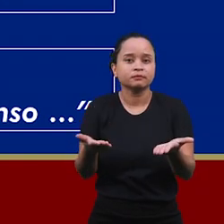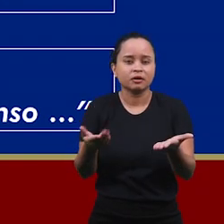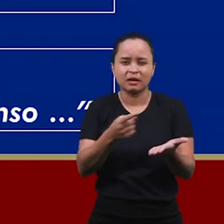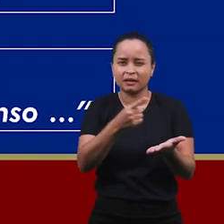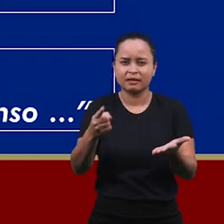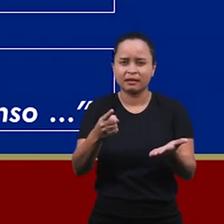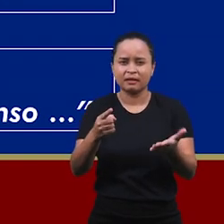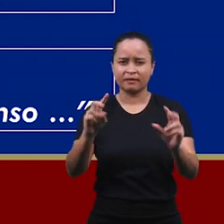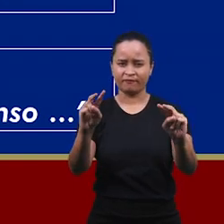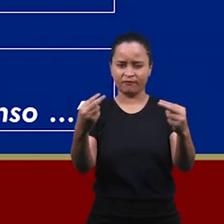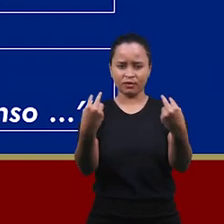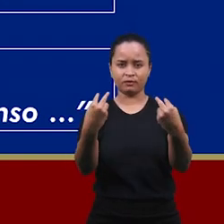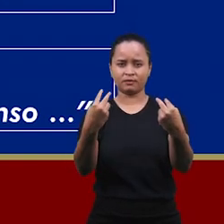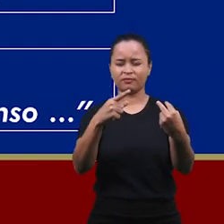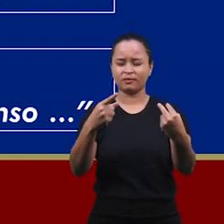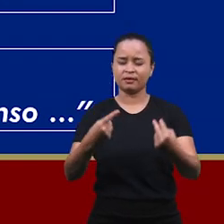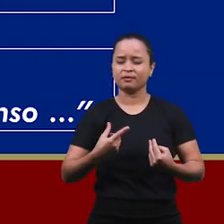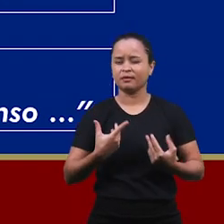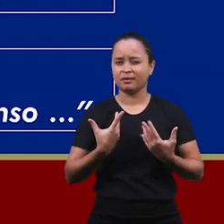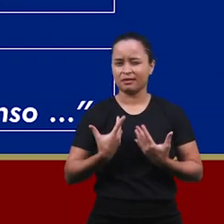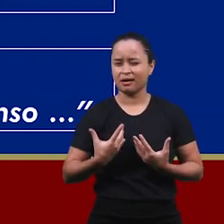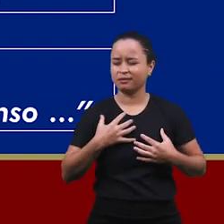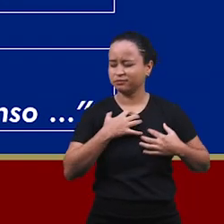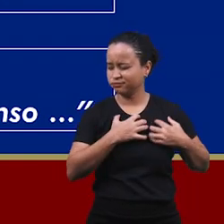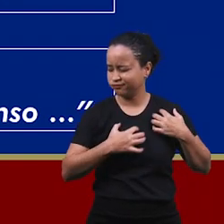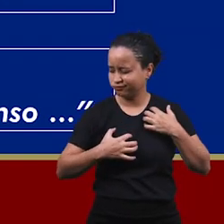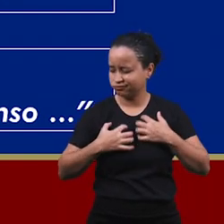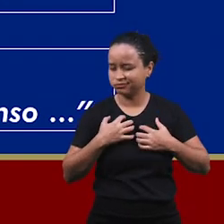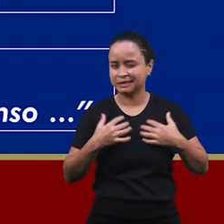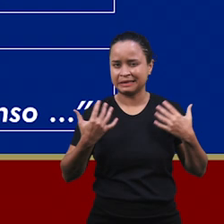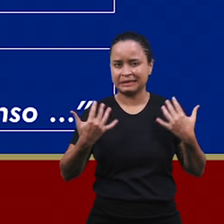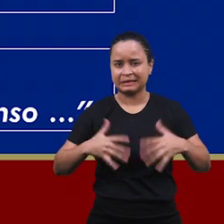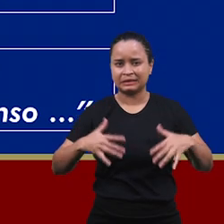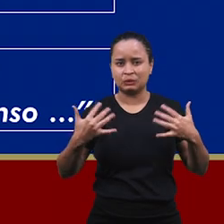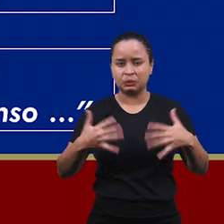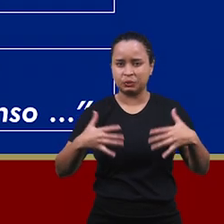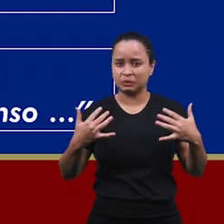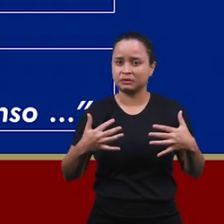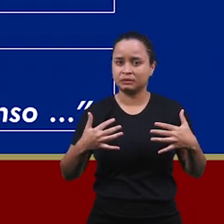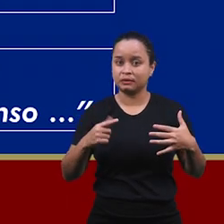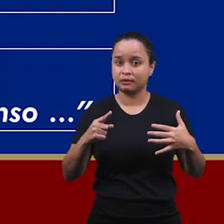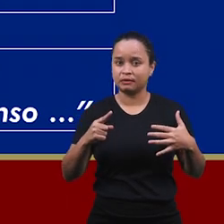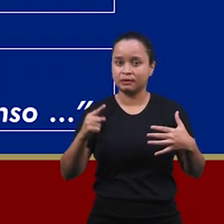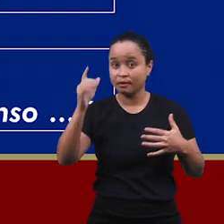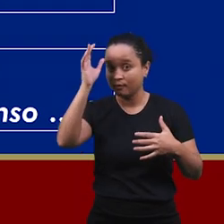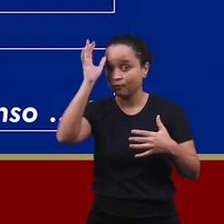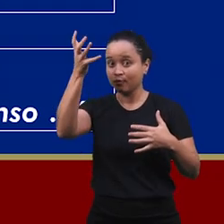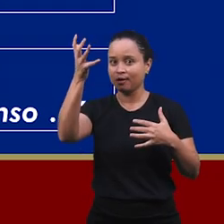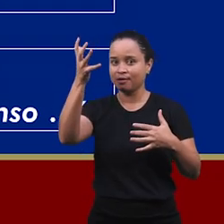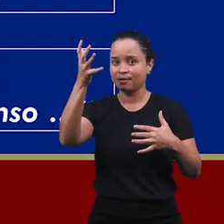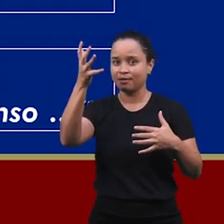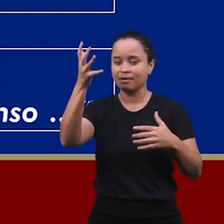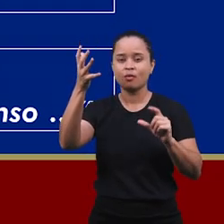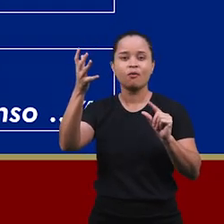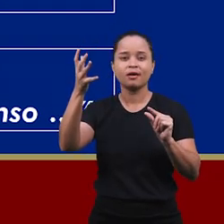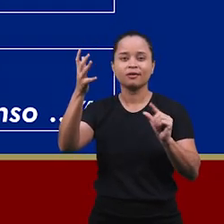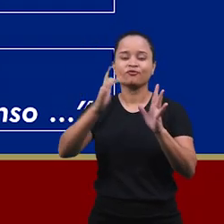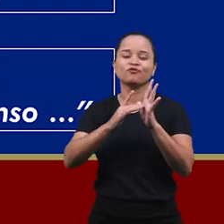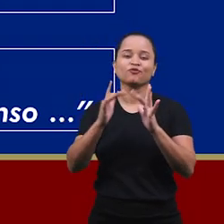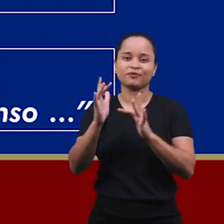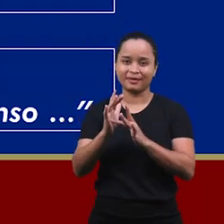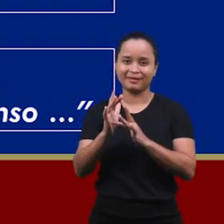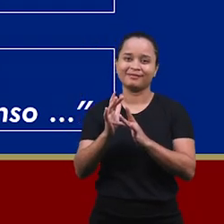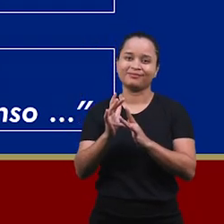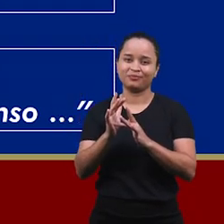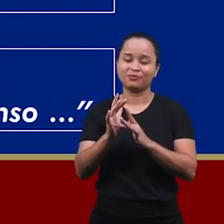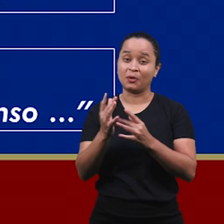assiste maintenant. S'il est fatigué, avec un cœur angoissé, voici la solution,